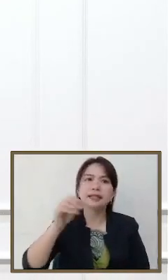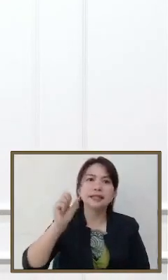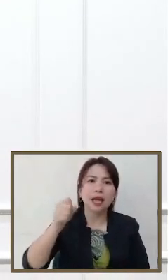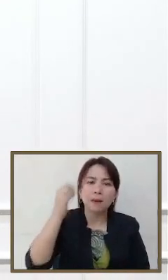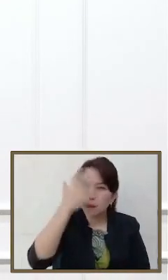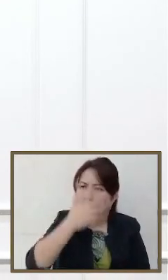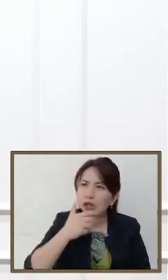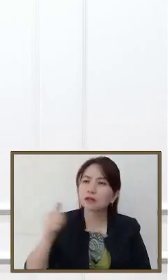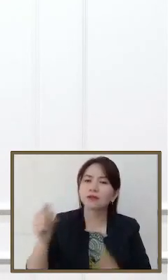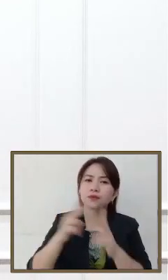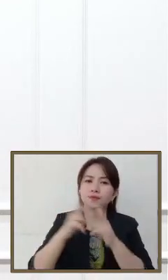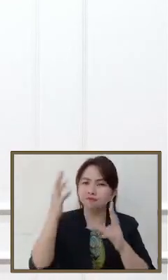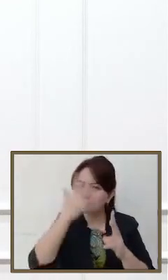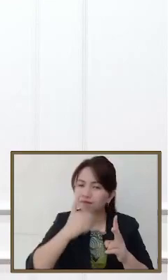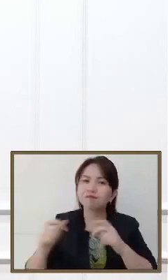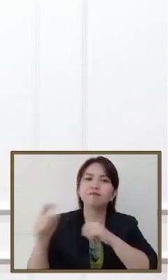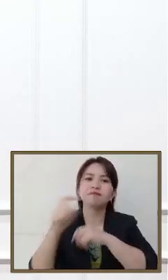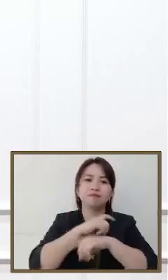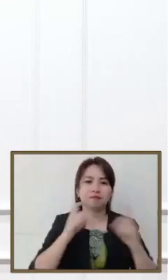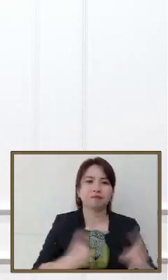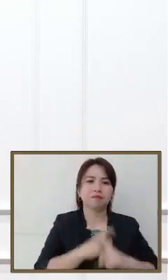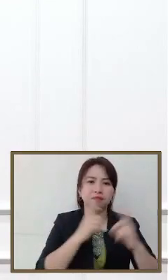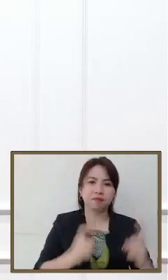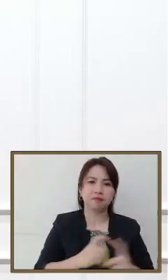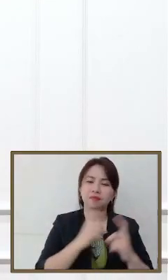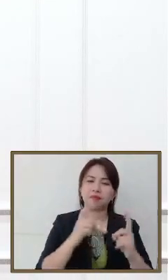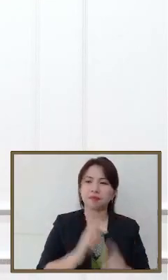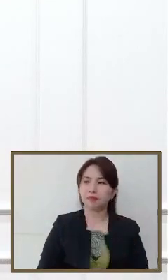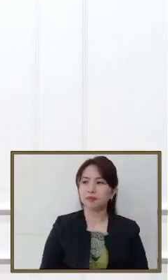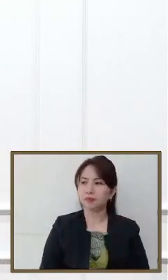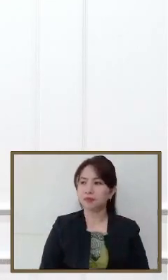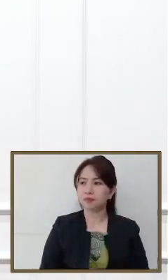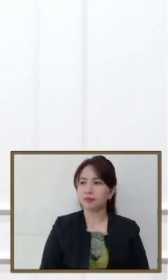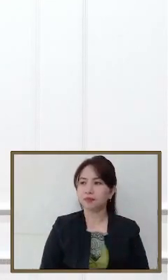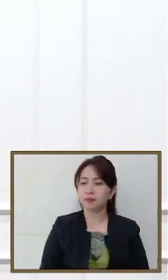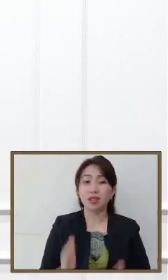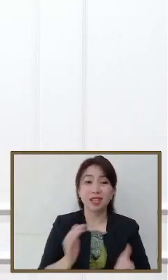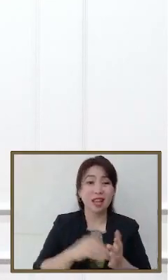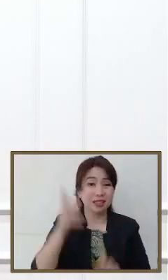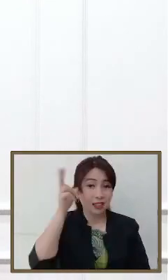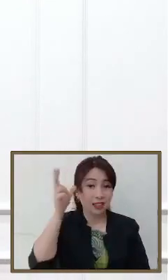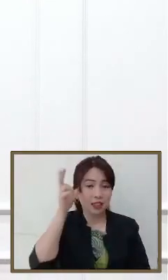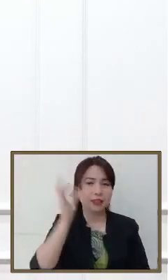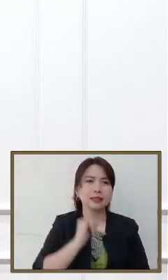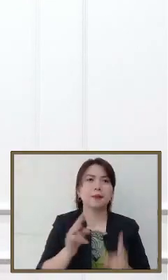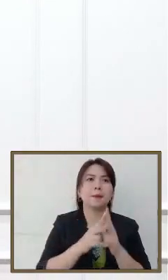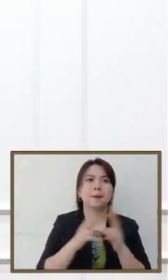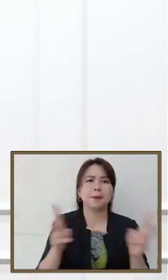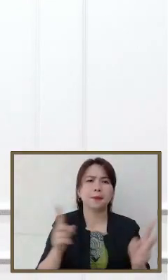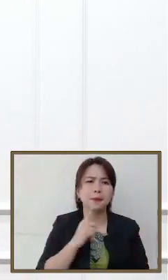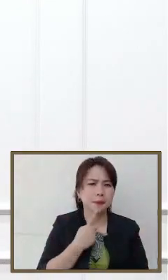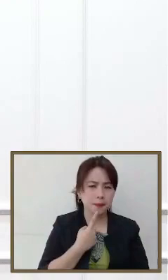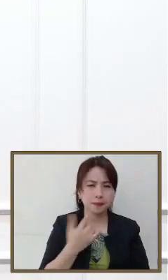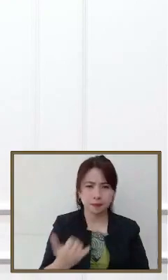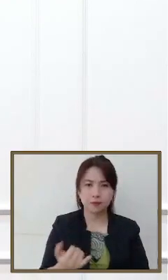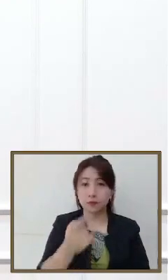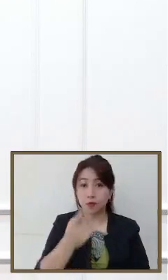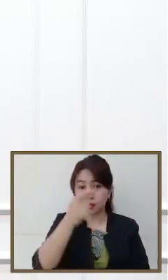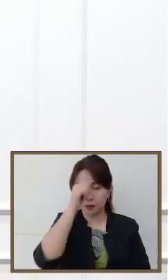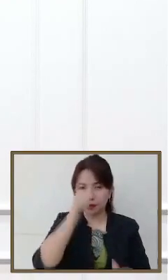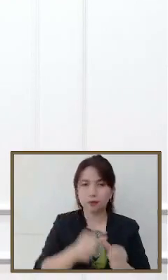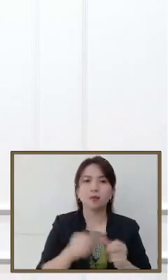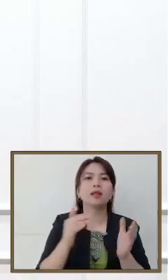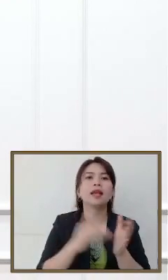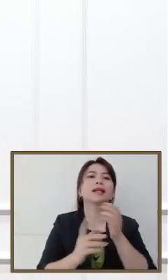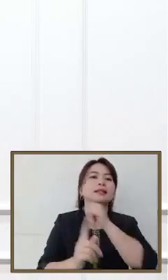kasalanan mga kapatid attractive ang temptation Seryoso ang diyablo At tandaan mo si Seryoso